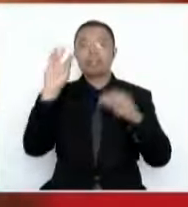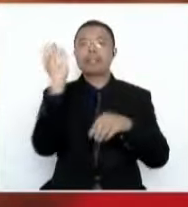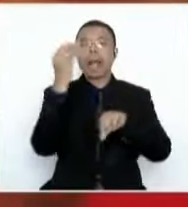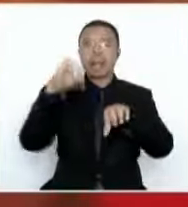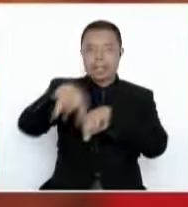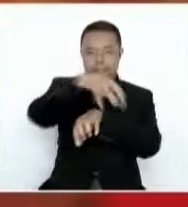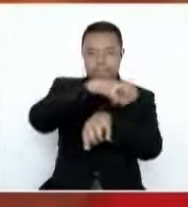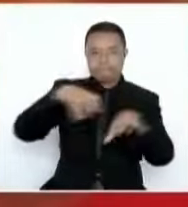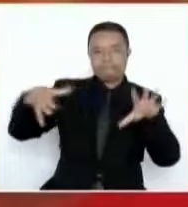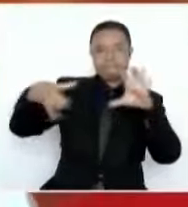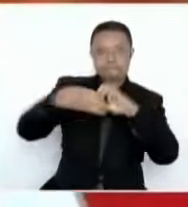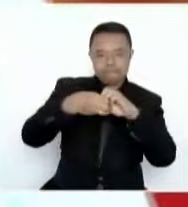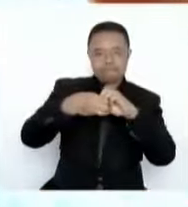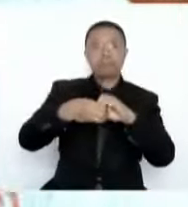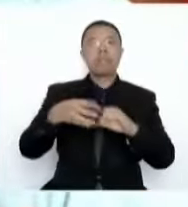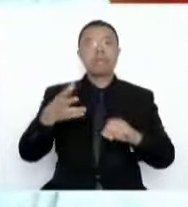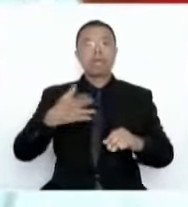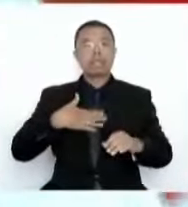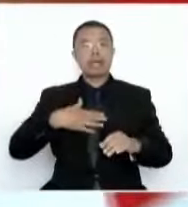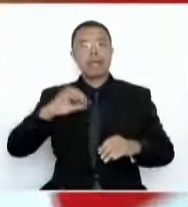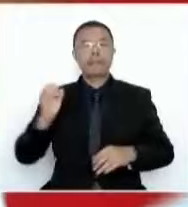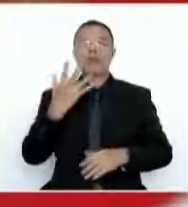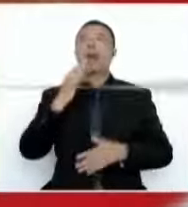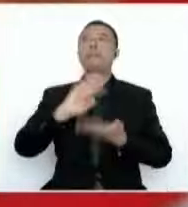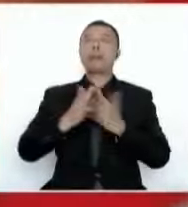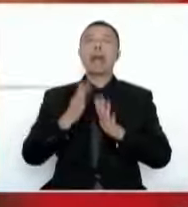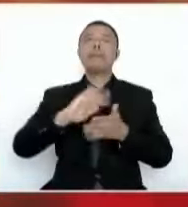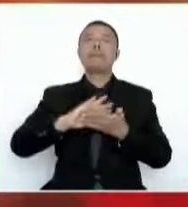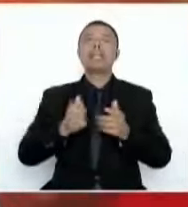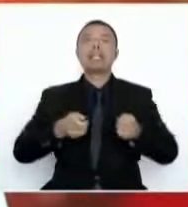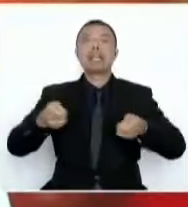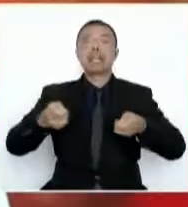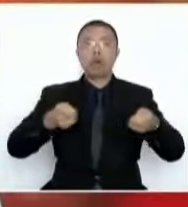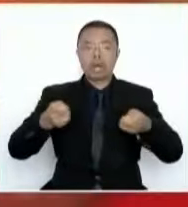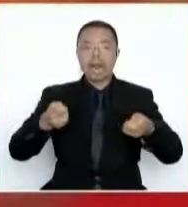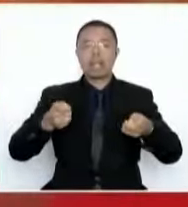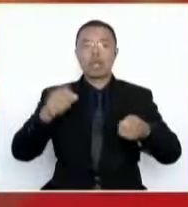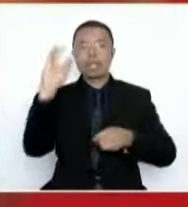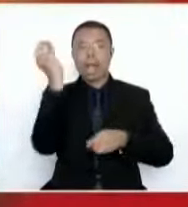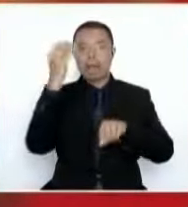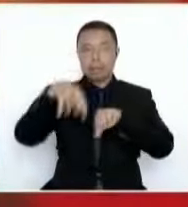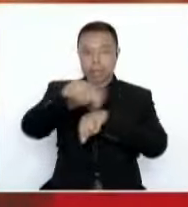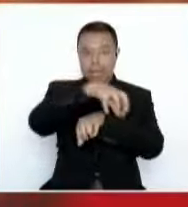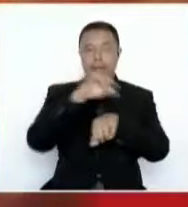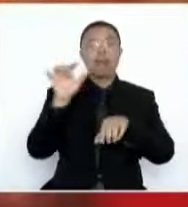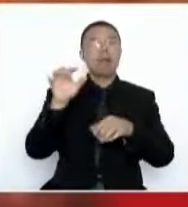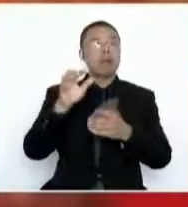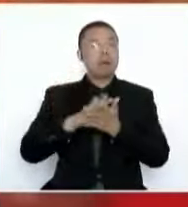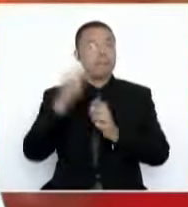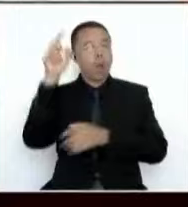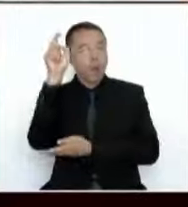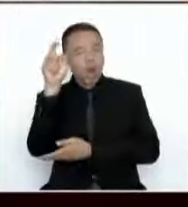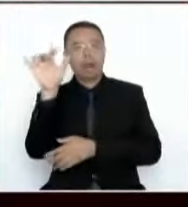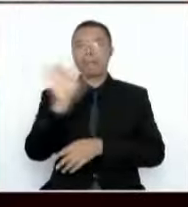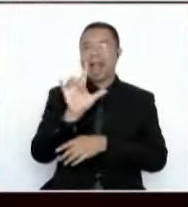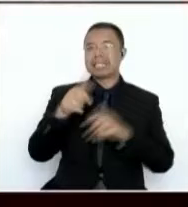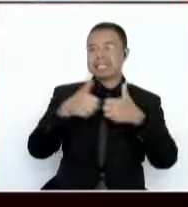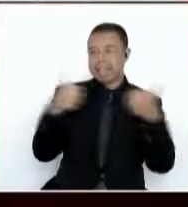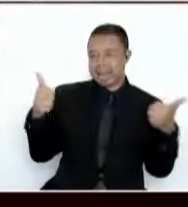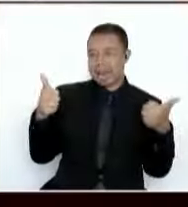jaab nah Kebetulan saya perah jadi ketua koordinator Jabo tabek ini Jakarta